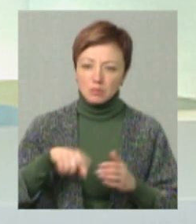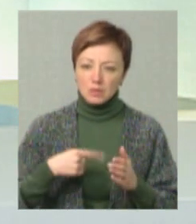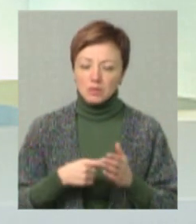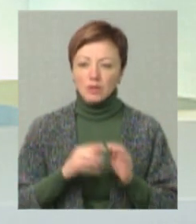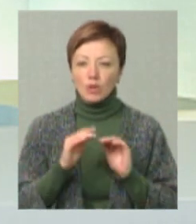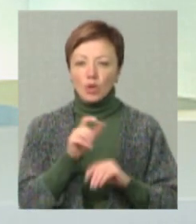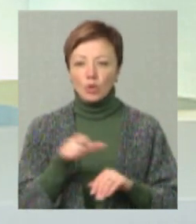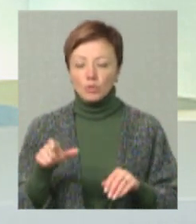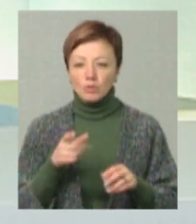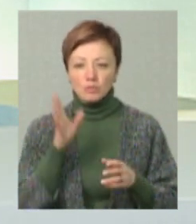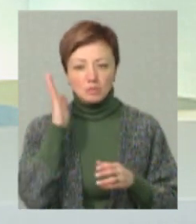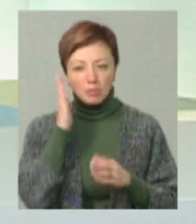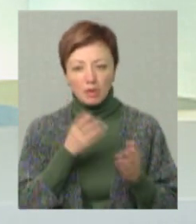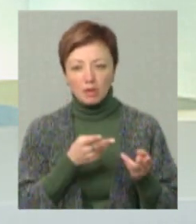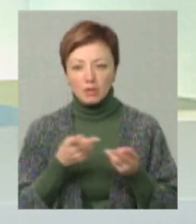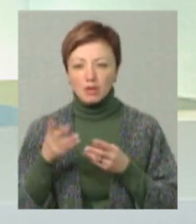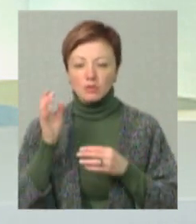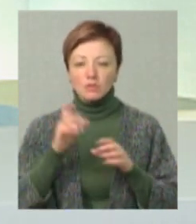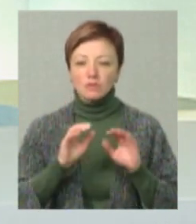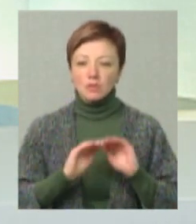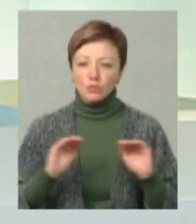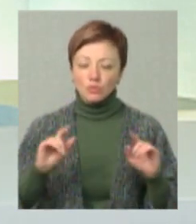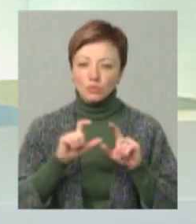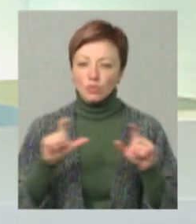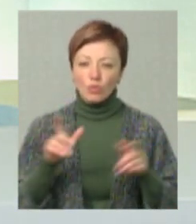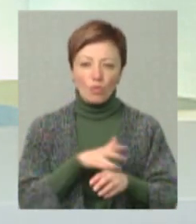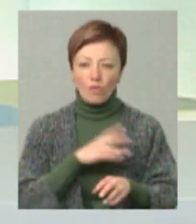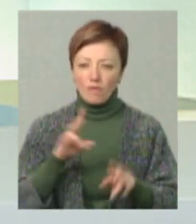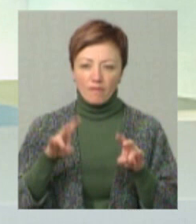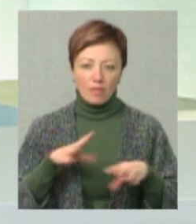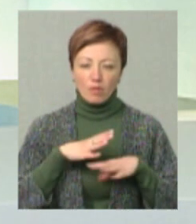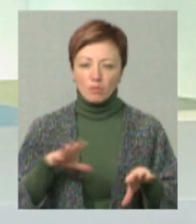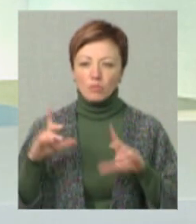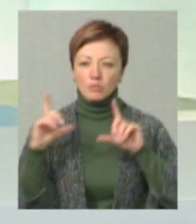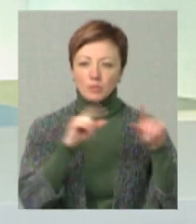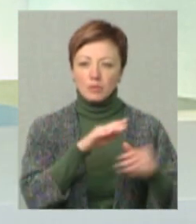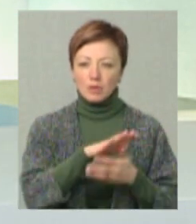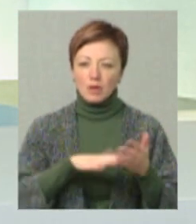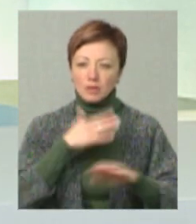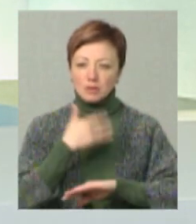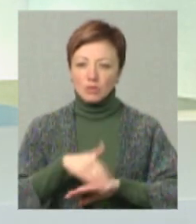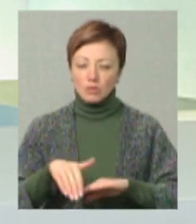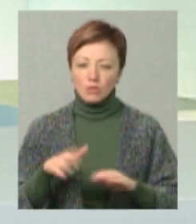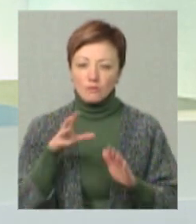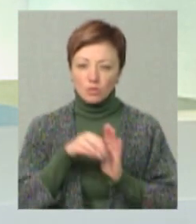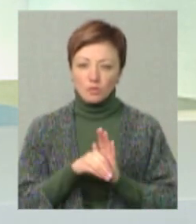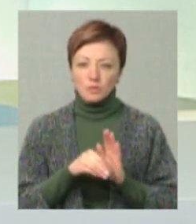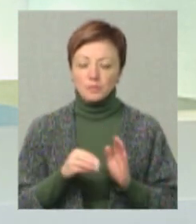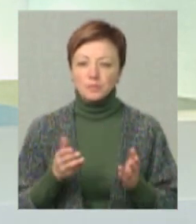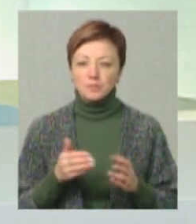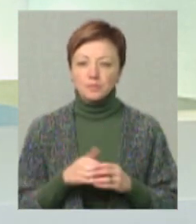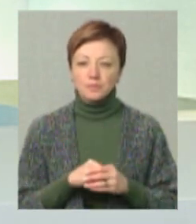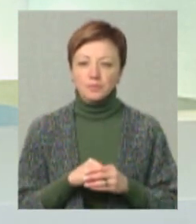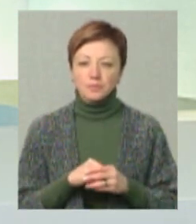зупинялись в садочках, школах, вони надовго не зупинялись, вони рухалися далі, та, і дуже часто за кордон, в тому числі,